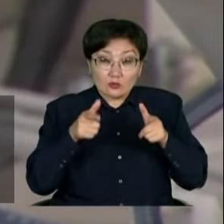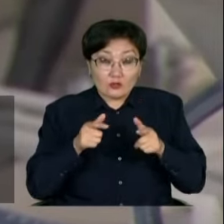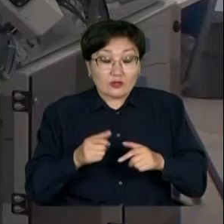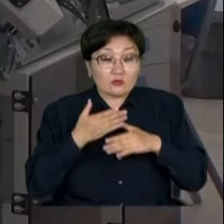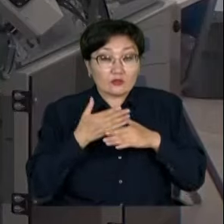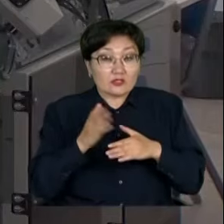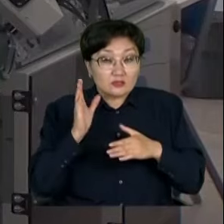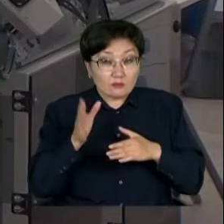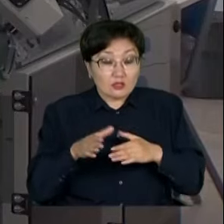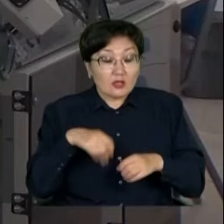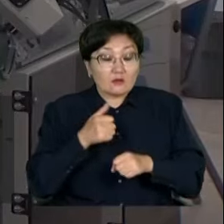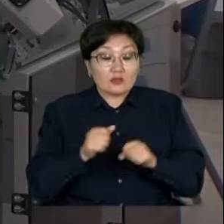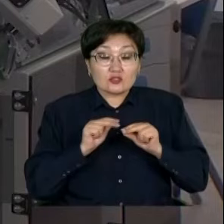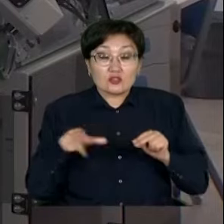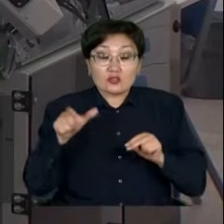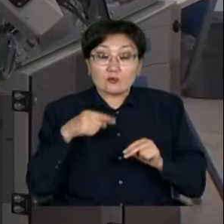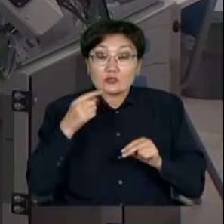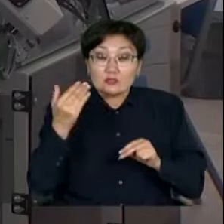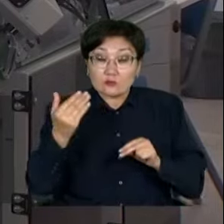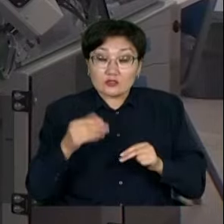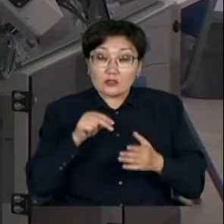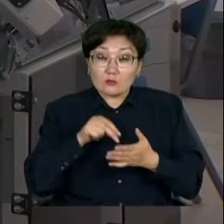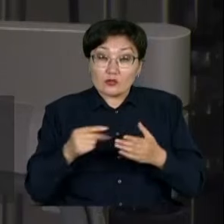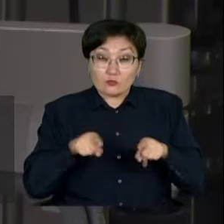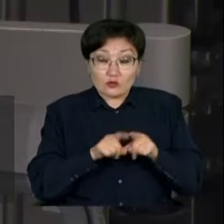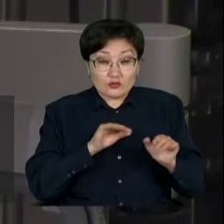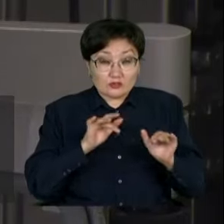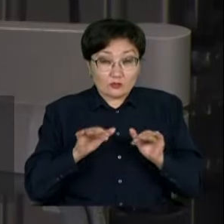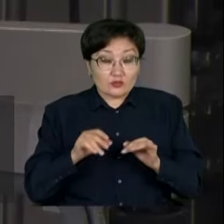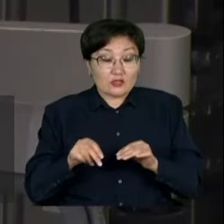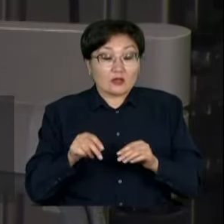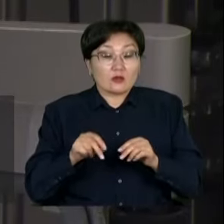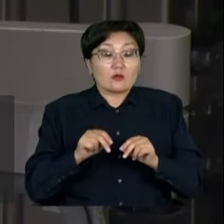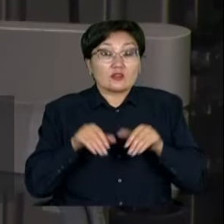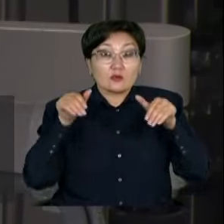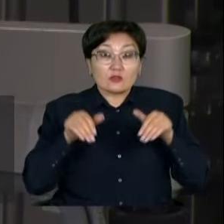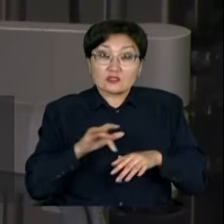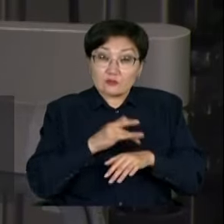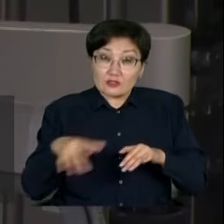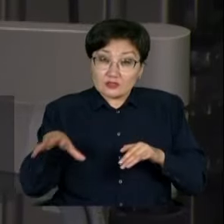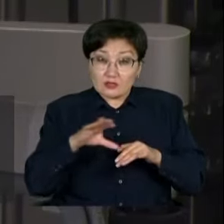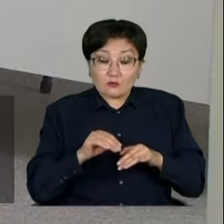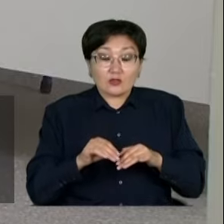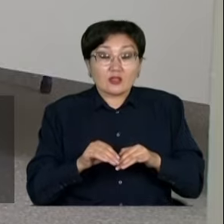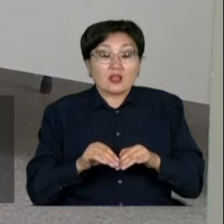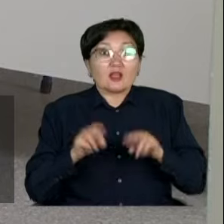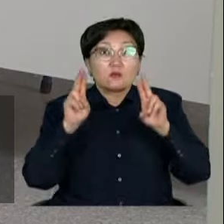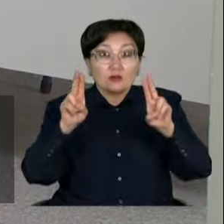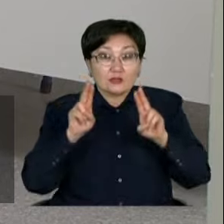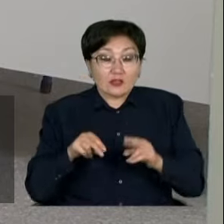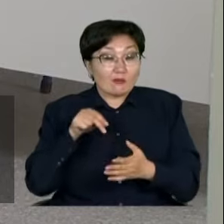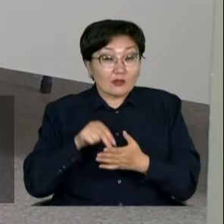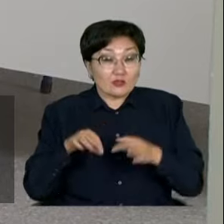мұғалімі таныстырды. Ғани Бейсенбаевтың сөзінше, бағалаудың бұл әдісі оқу ордаларындағы қызметтің барлық параметрлерін бағалауға жол